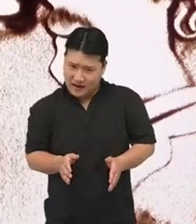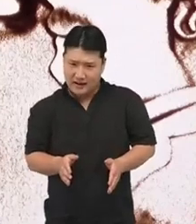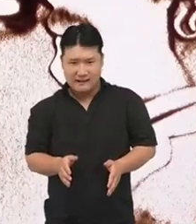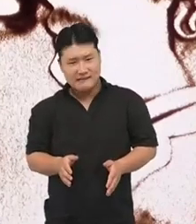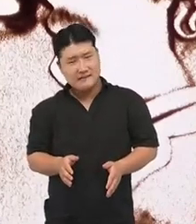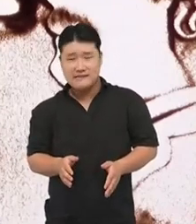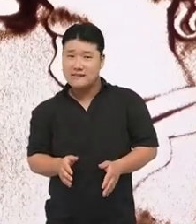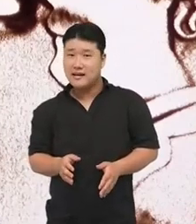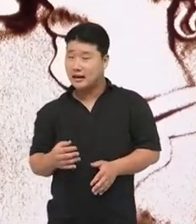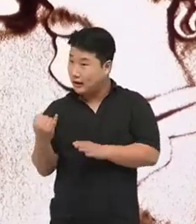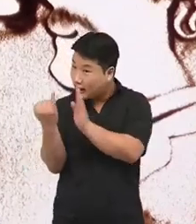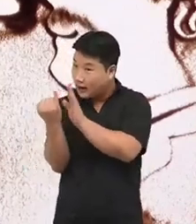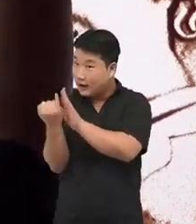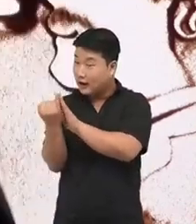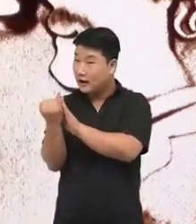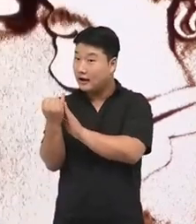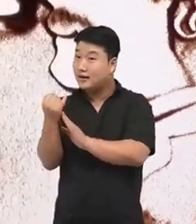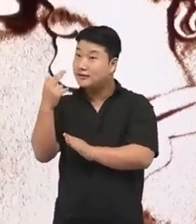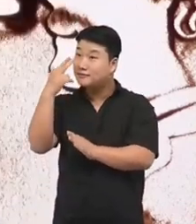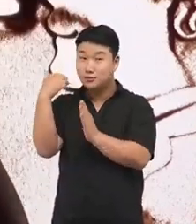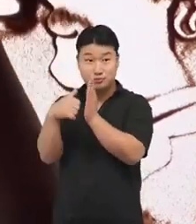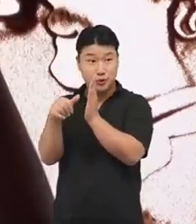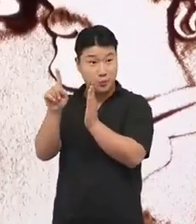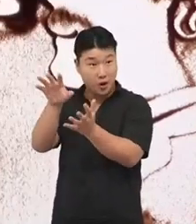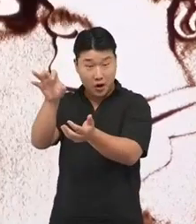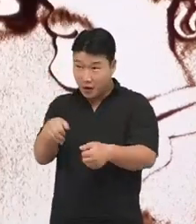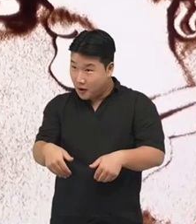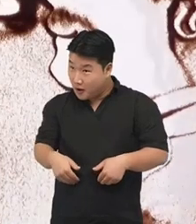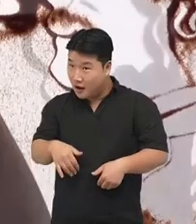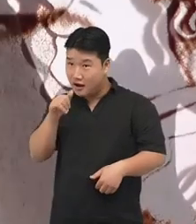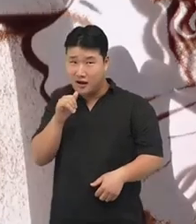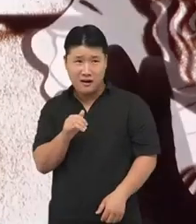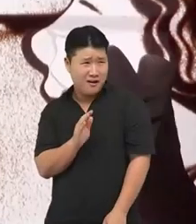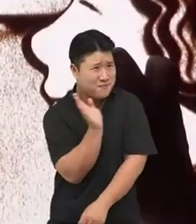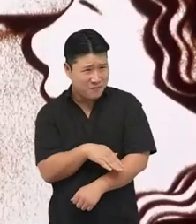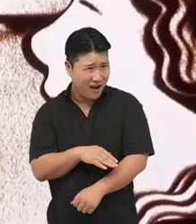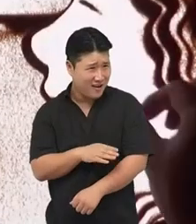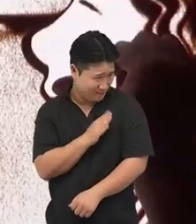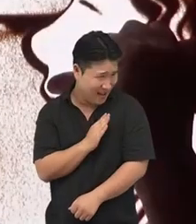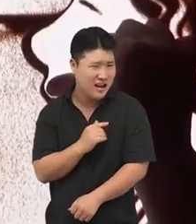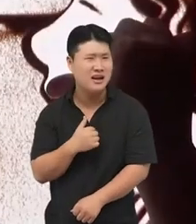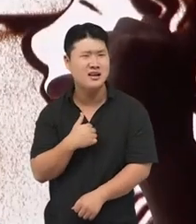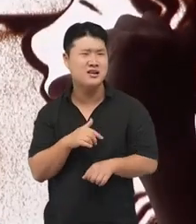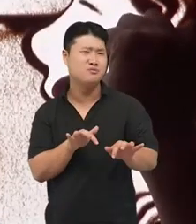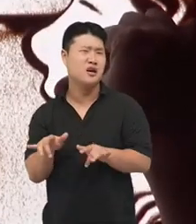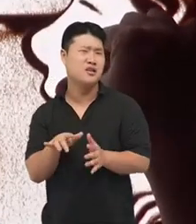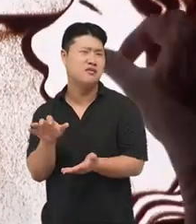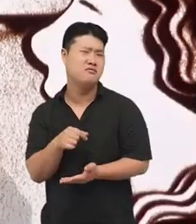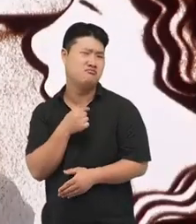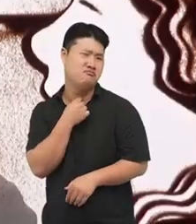더 가져올까 해요. 당신 혹시 필요한 것 없을까요? 어머, 그래요?